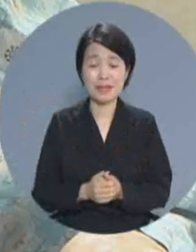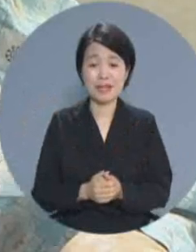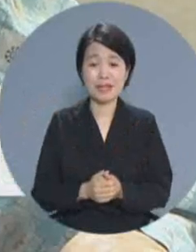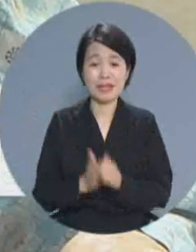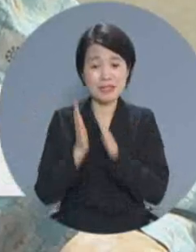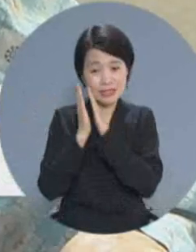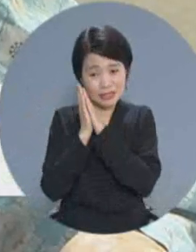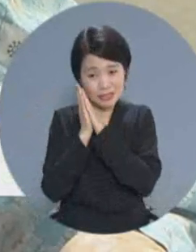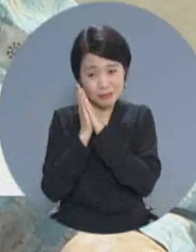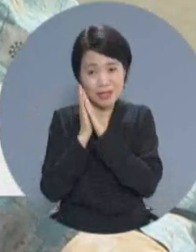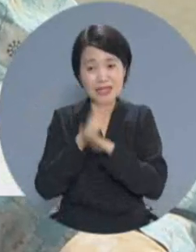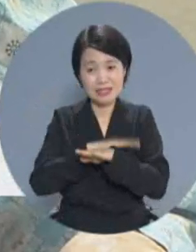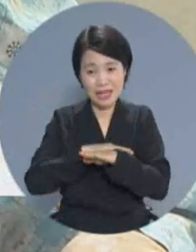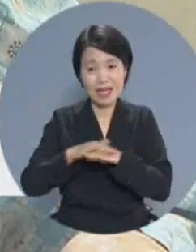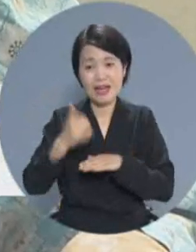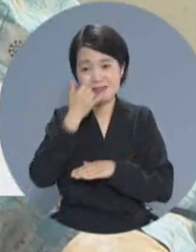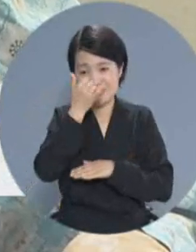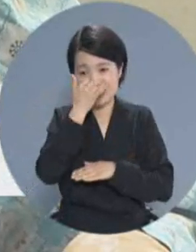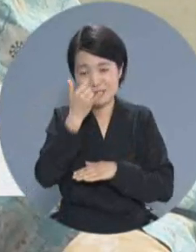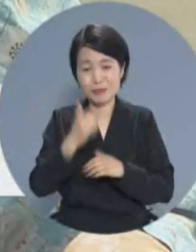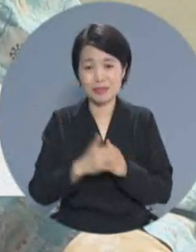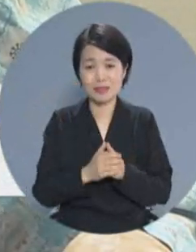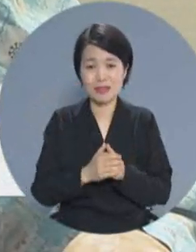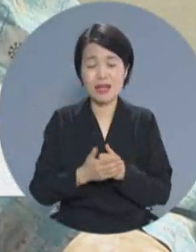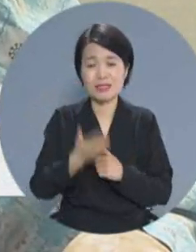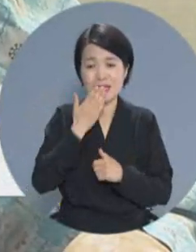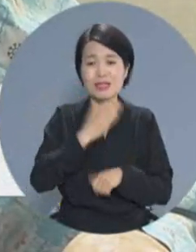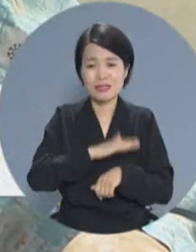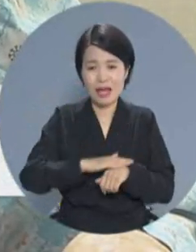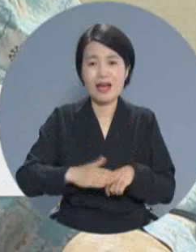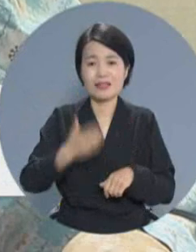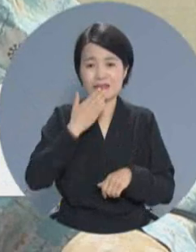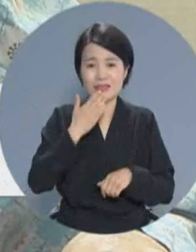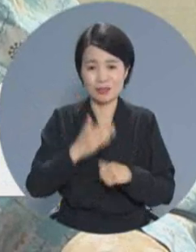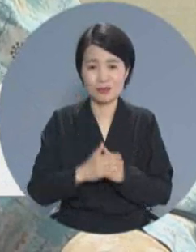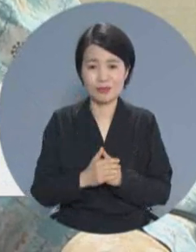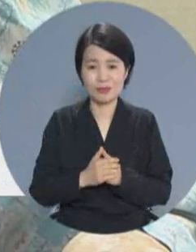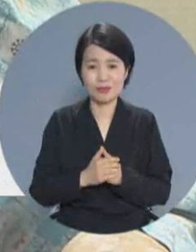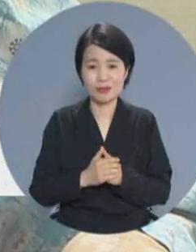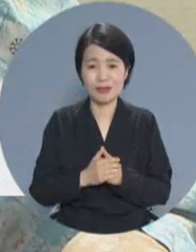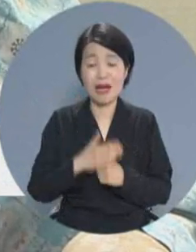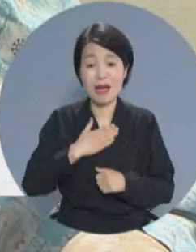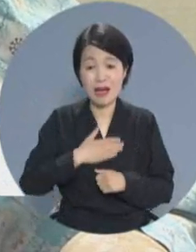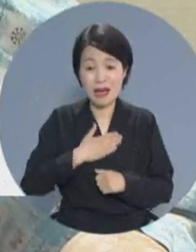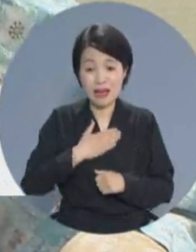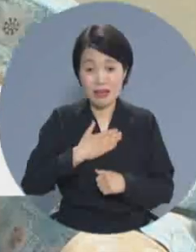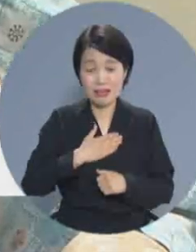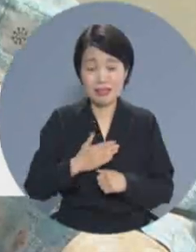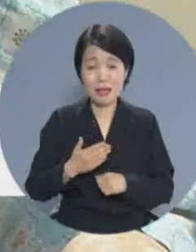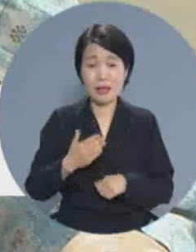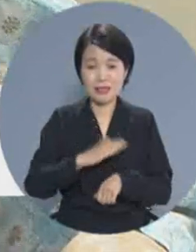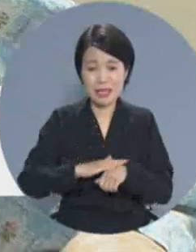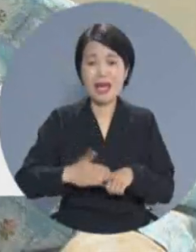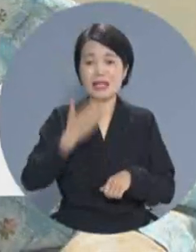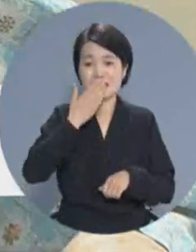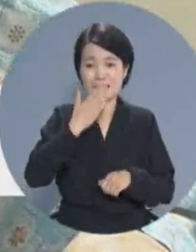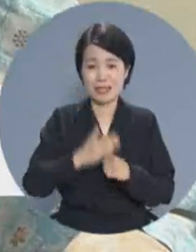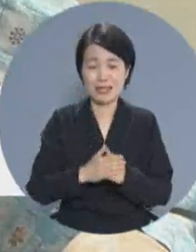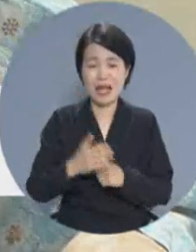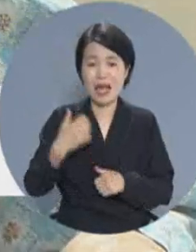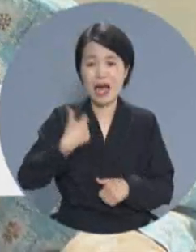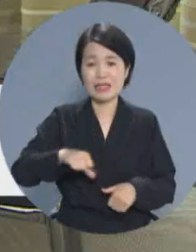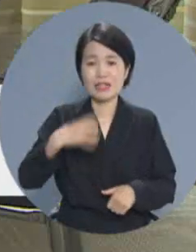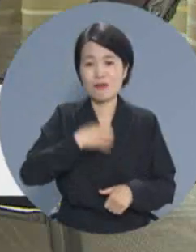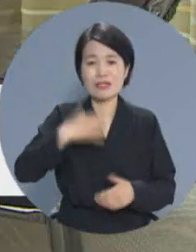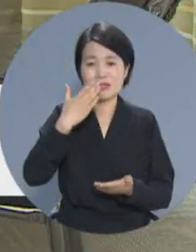잘 주무셔야 돼? 식사도 잘해야 돼. 식사 잘하고. 알았지? 식사도 잘하셔야 돼. 아들 걱정하지